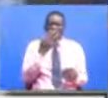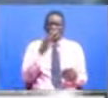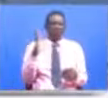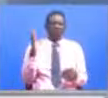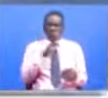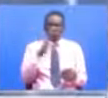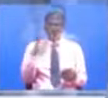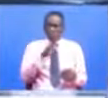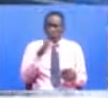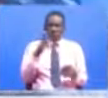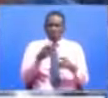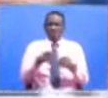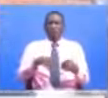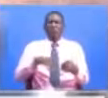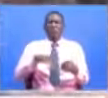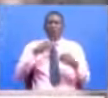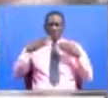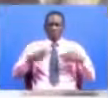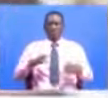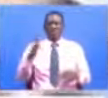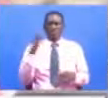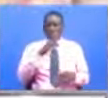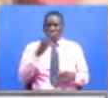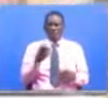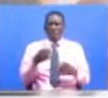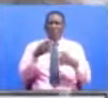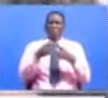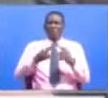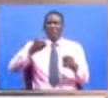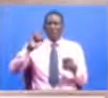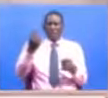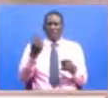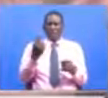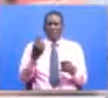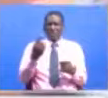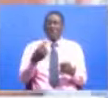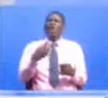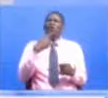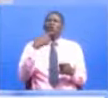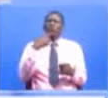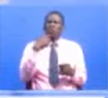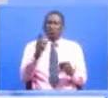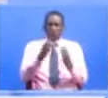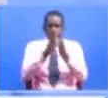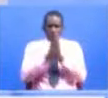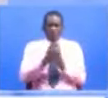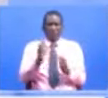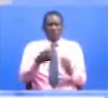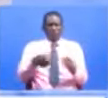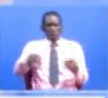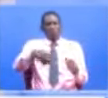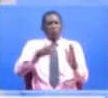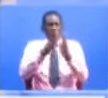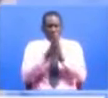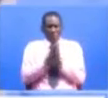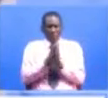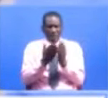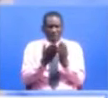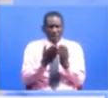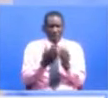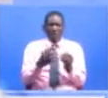mkali kutokana na mwili uliokuwa unaoza. Lakini kwanza waliambiwa wafanye maombi. Kaomba akasema